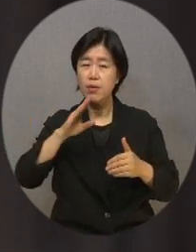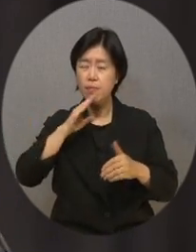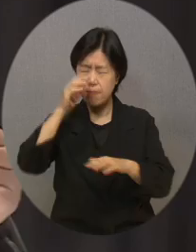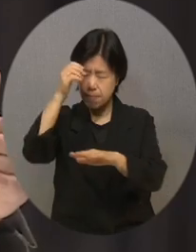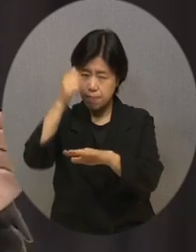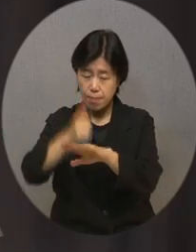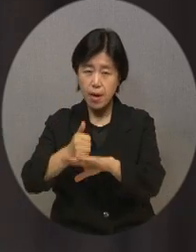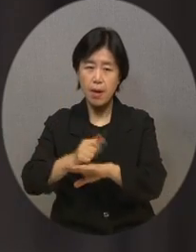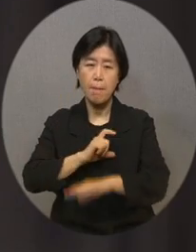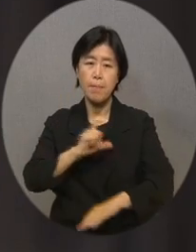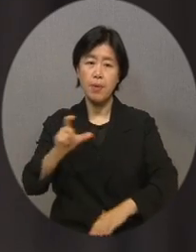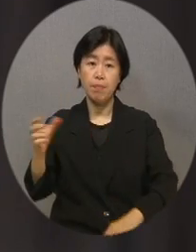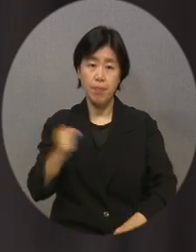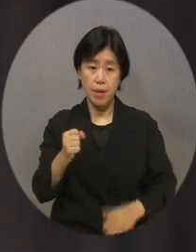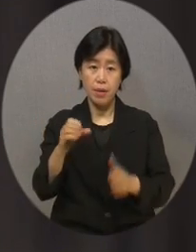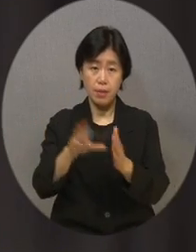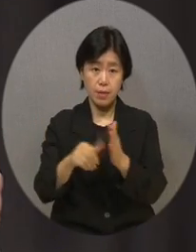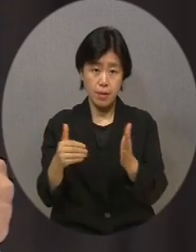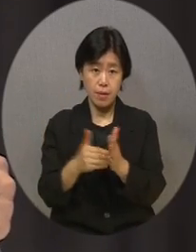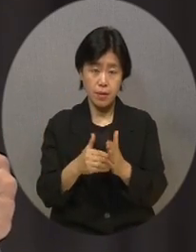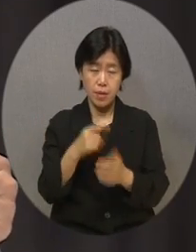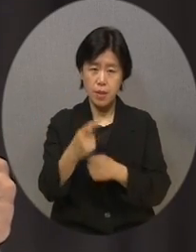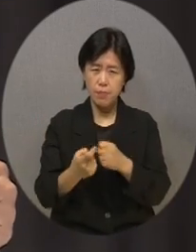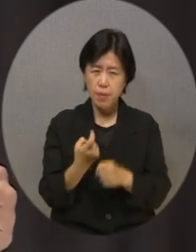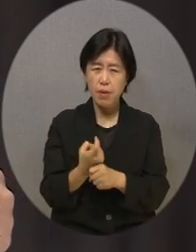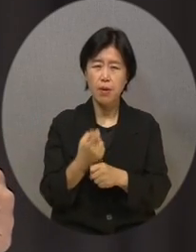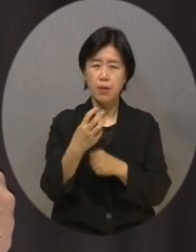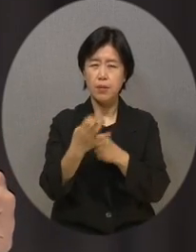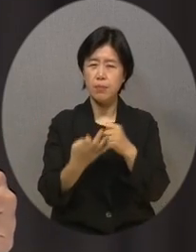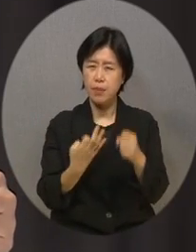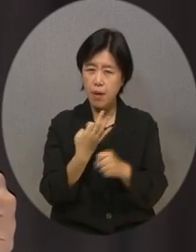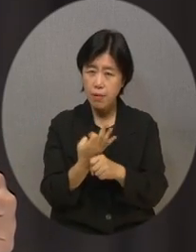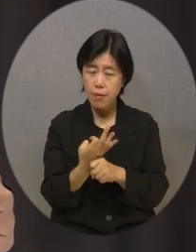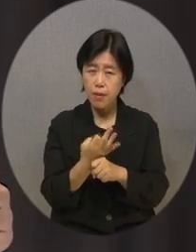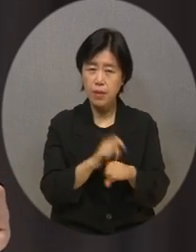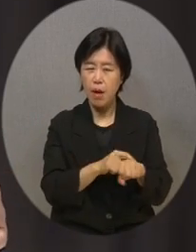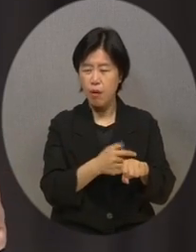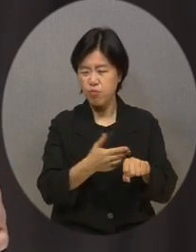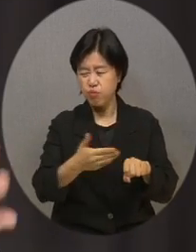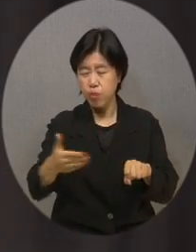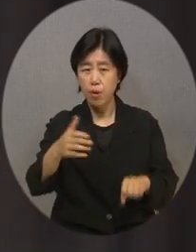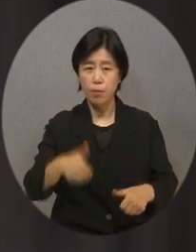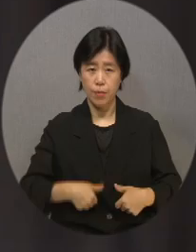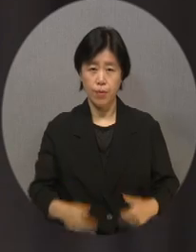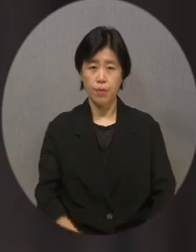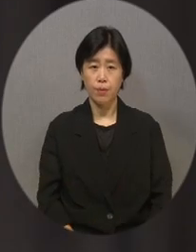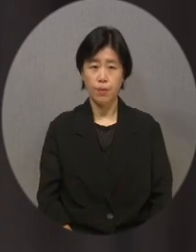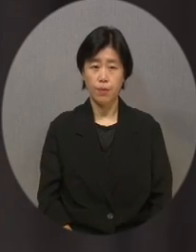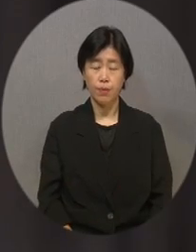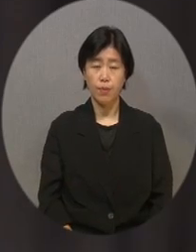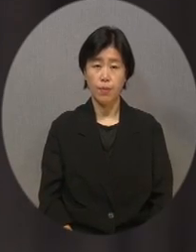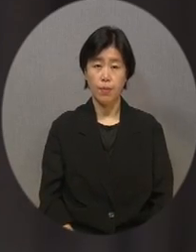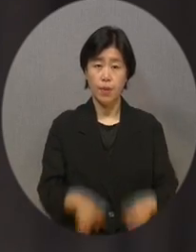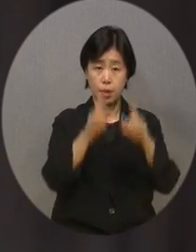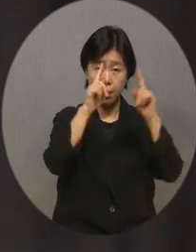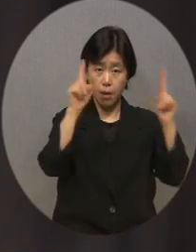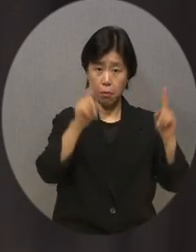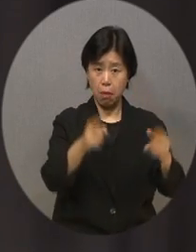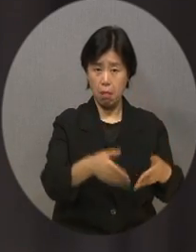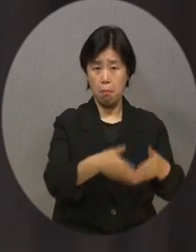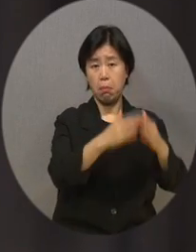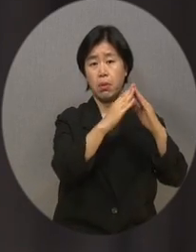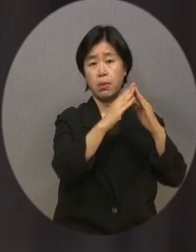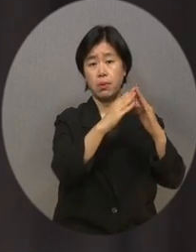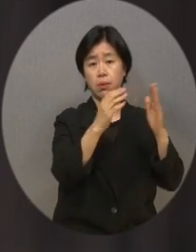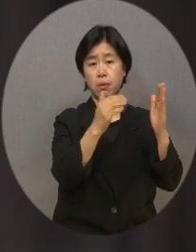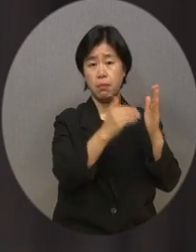아주 그 오랜 기간을 걸쳐야 되고요. 그리고 의대 하나 만들어가지고 이렇게